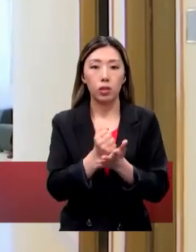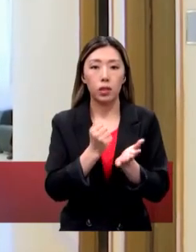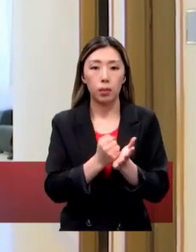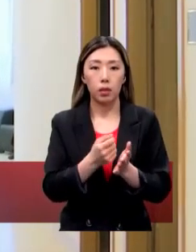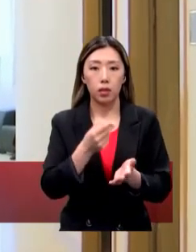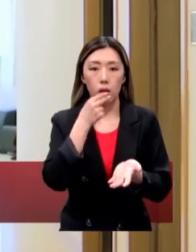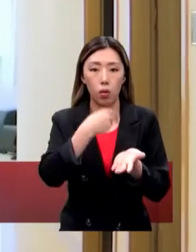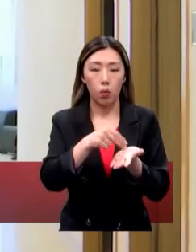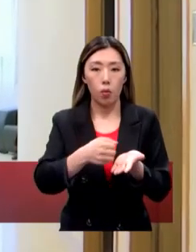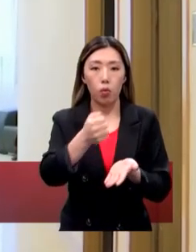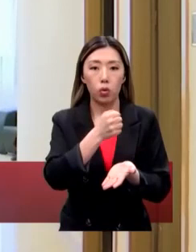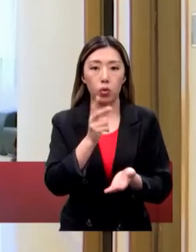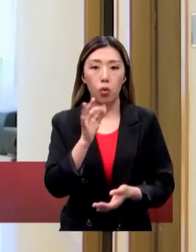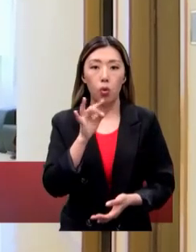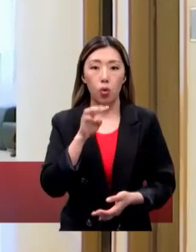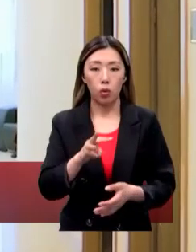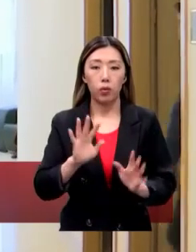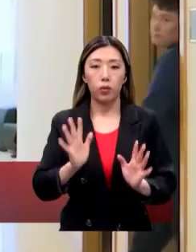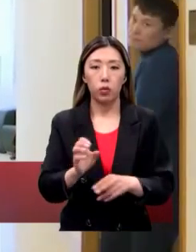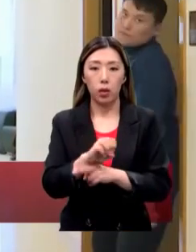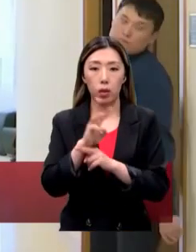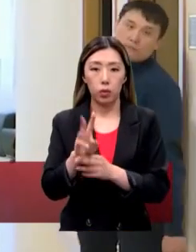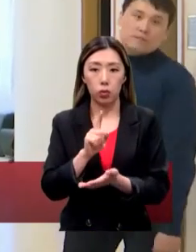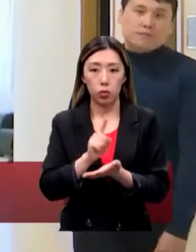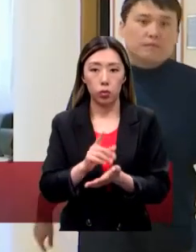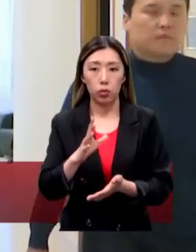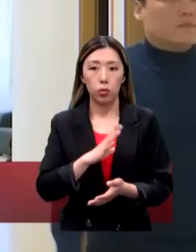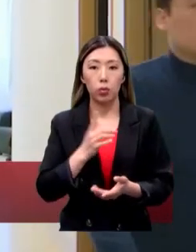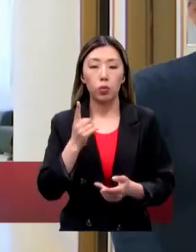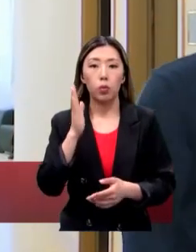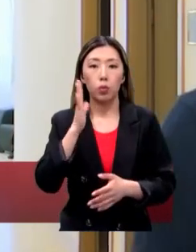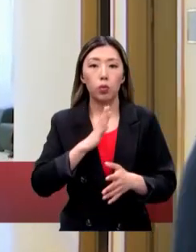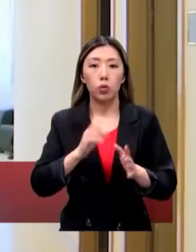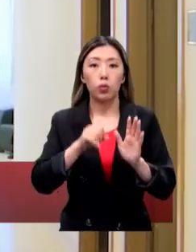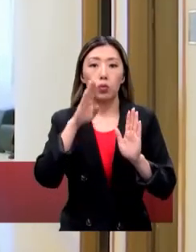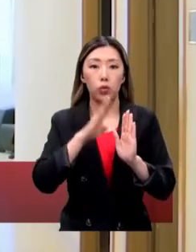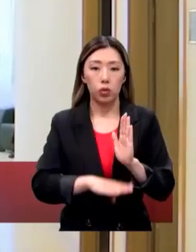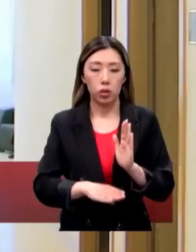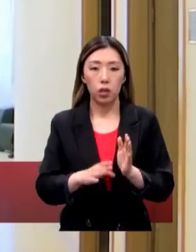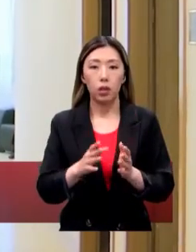региона точно так же. В случае ухудшения дальнейшего ситуации мы также будем